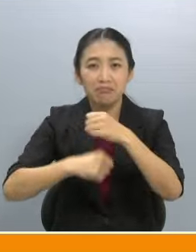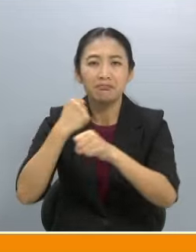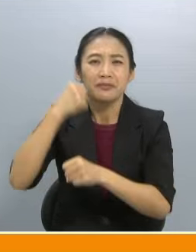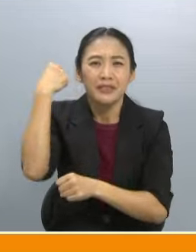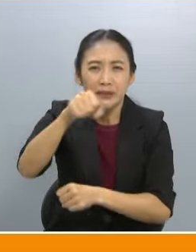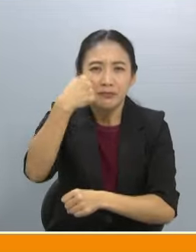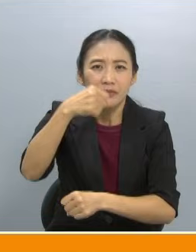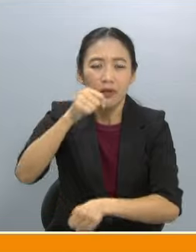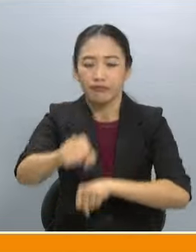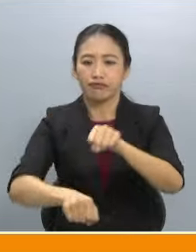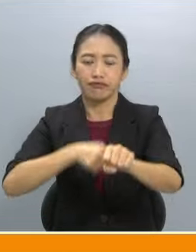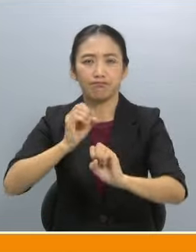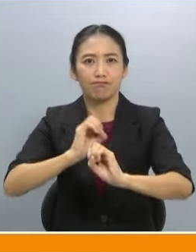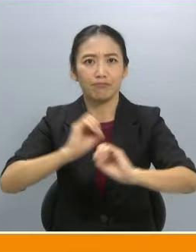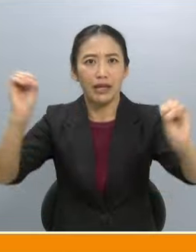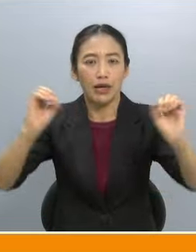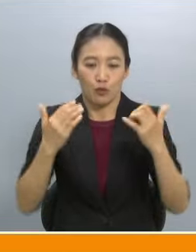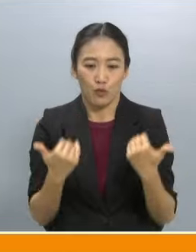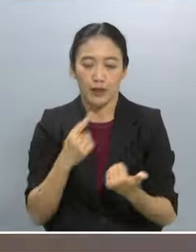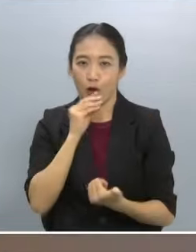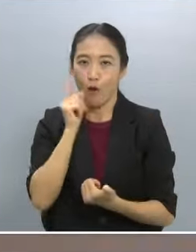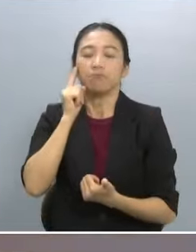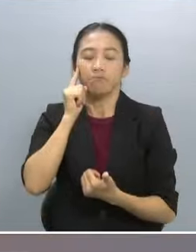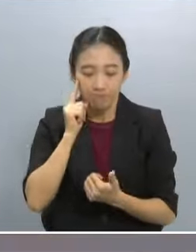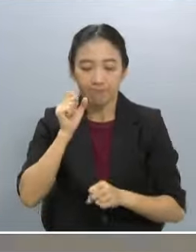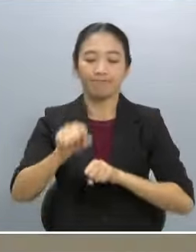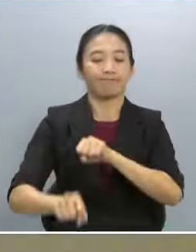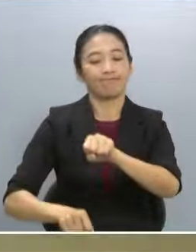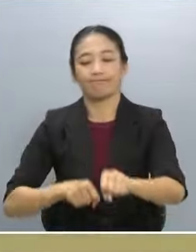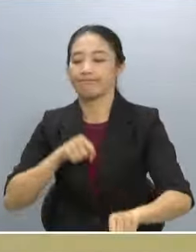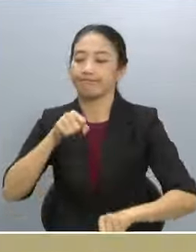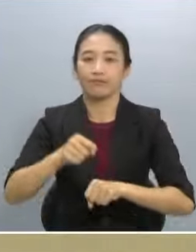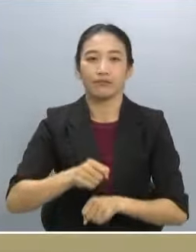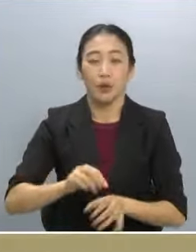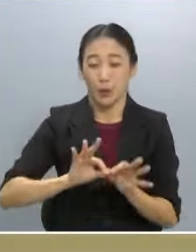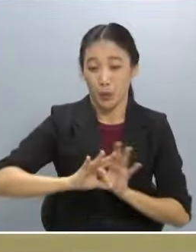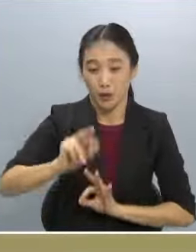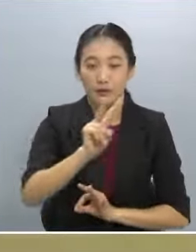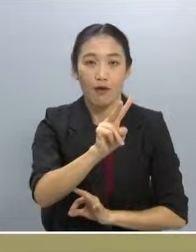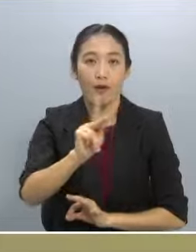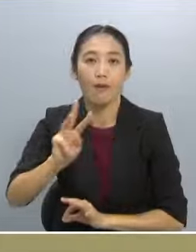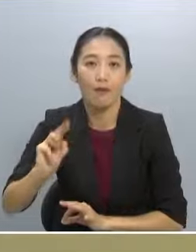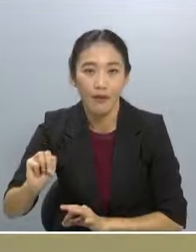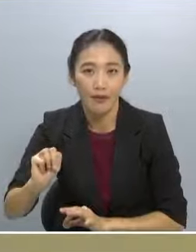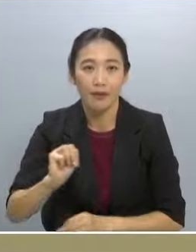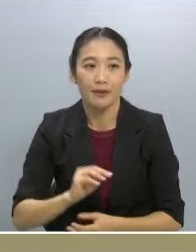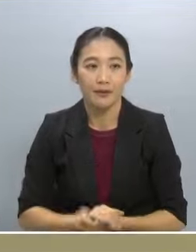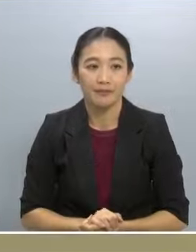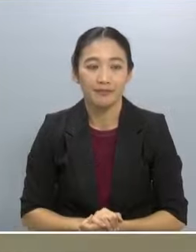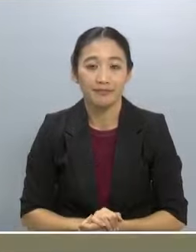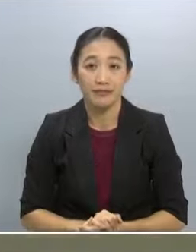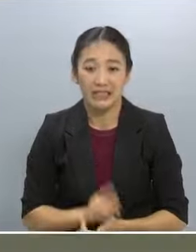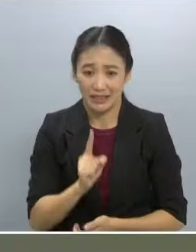าซ้อมปั่นพอให้ได้เหงื่อ2กิโลเมตรที่อุทยานหลวงราชพฤกษ ์นี่ช่วงเย็นเมื่อวานคือท่านนายกเนี่ยไปหลาย